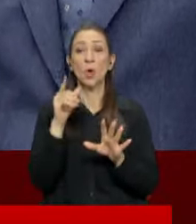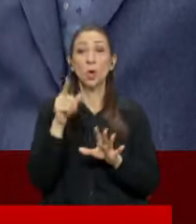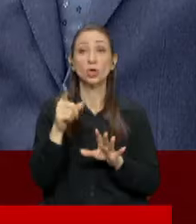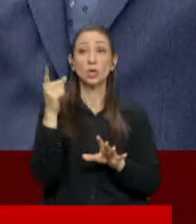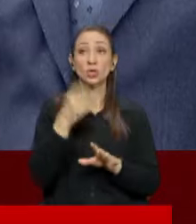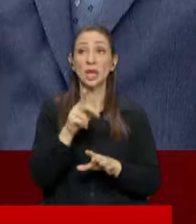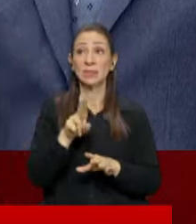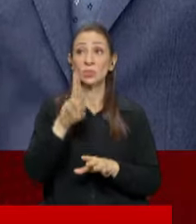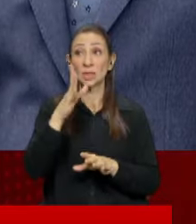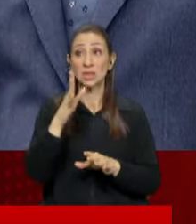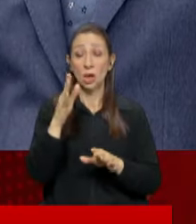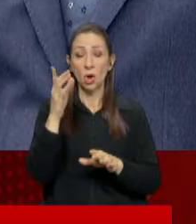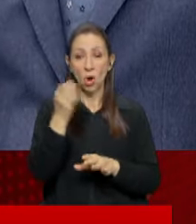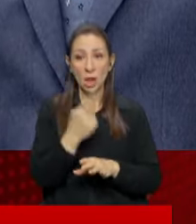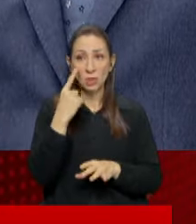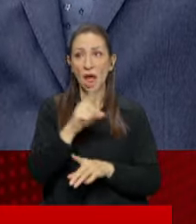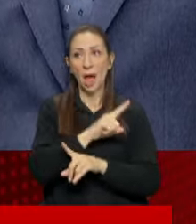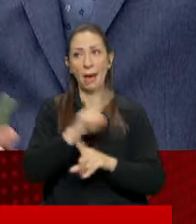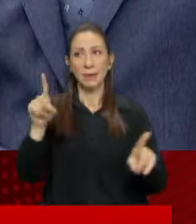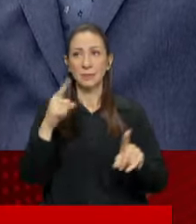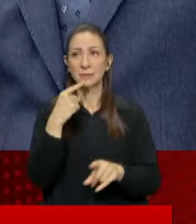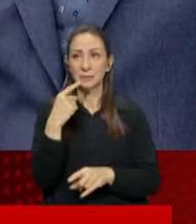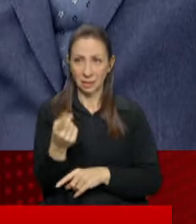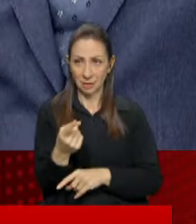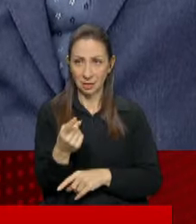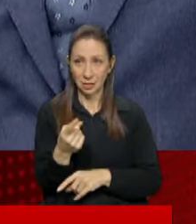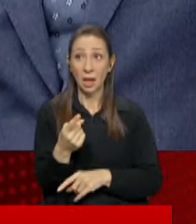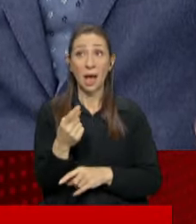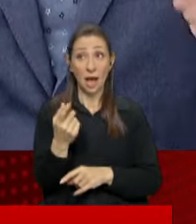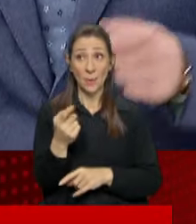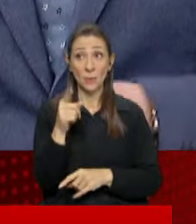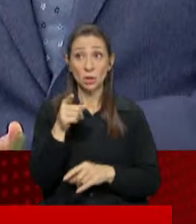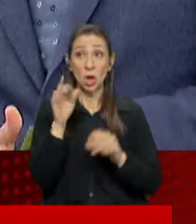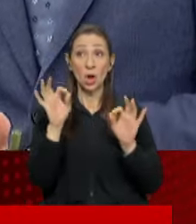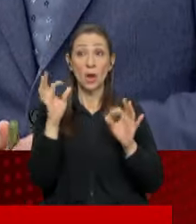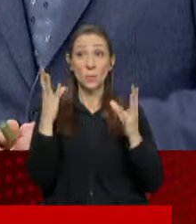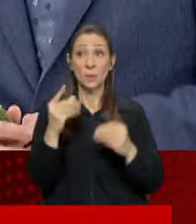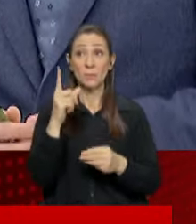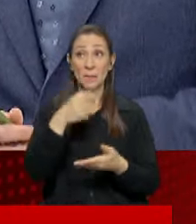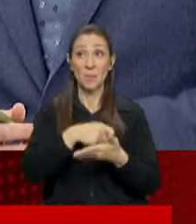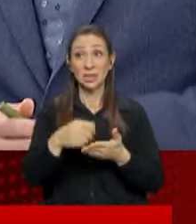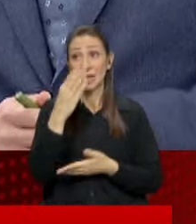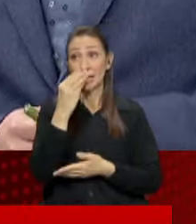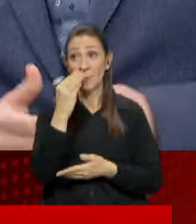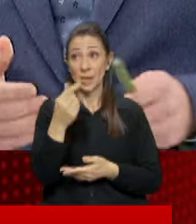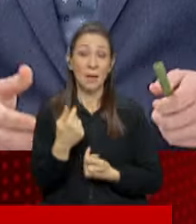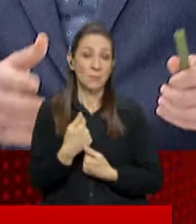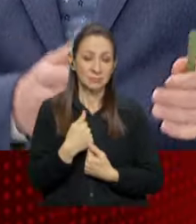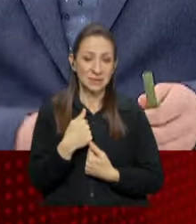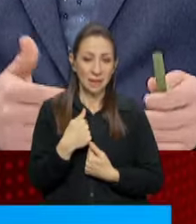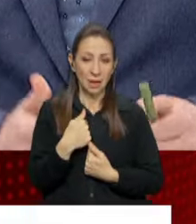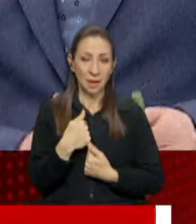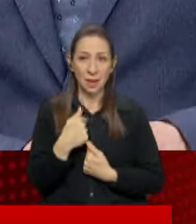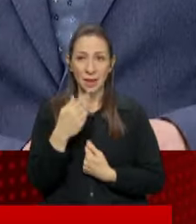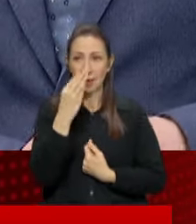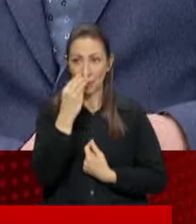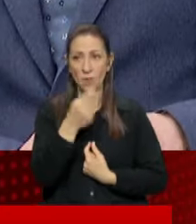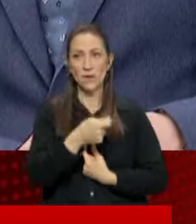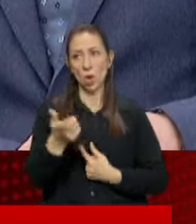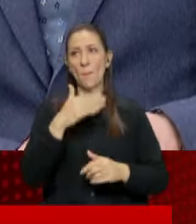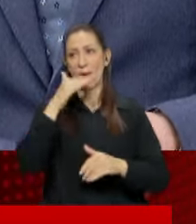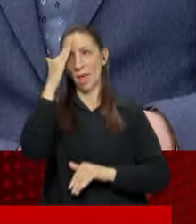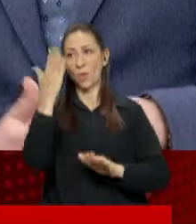da %75 oranla red sonucuyla sonuçlandı. Ancak burada önemli olan bir maaş ikramiye. Bizde bir ikramiye veriliyor